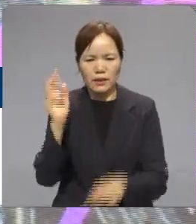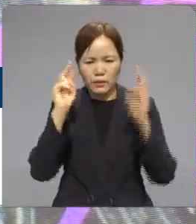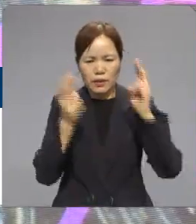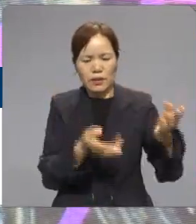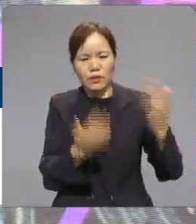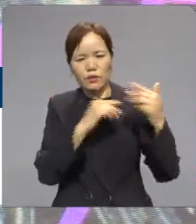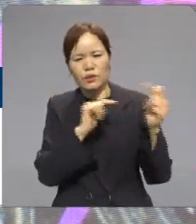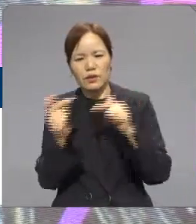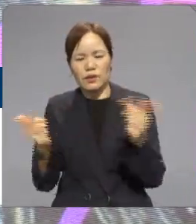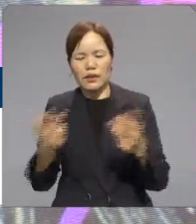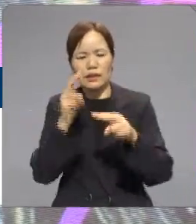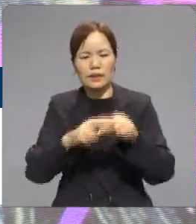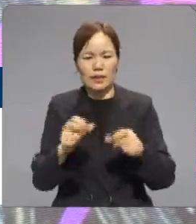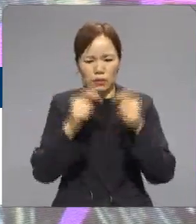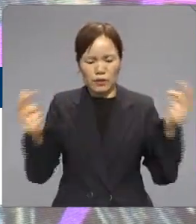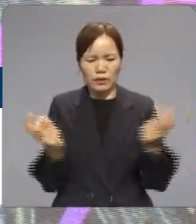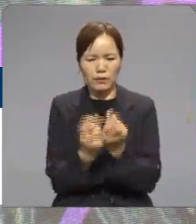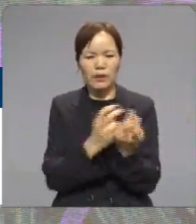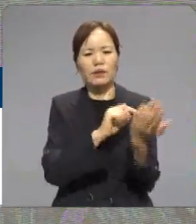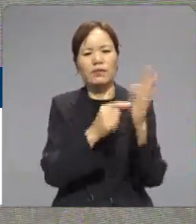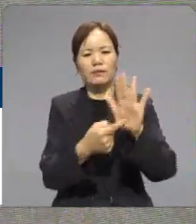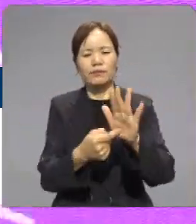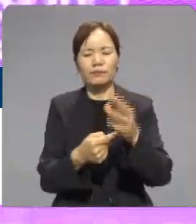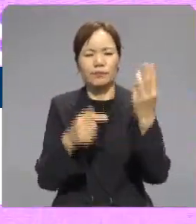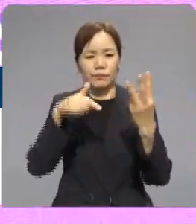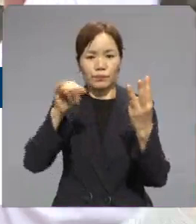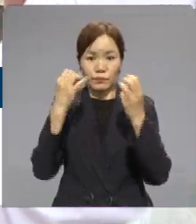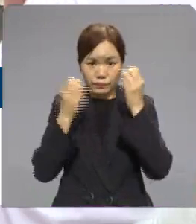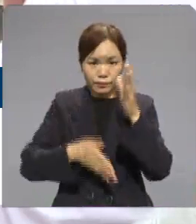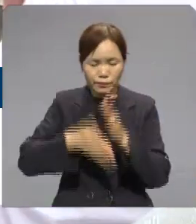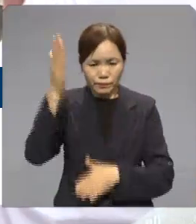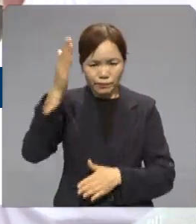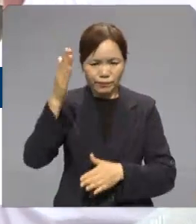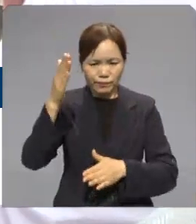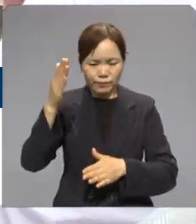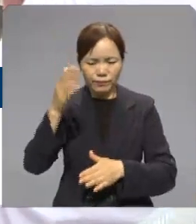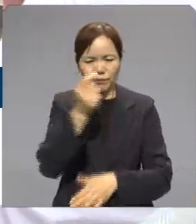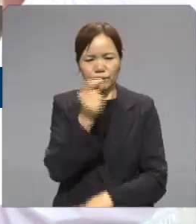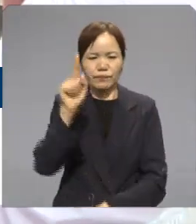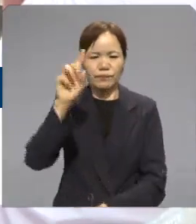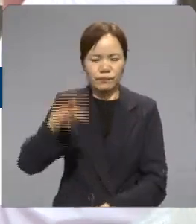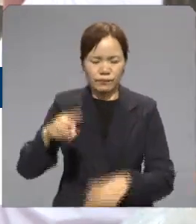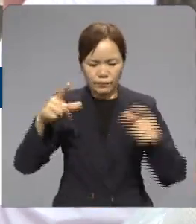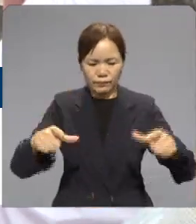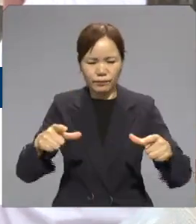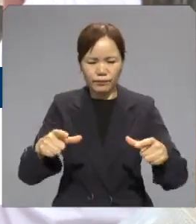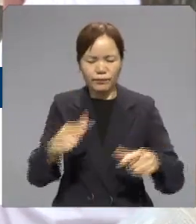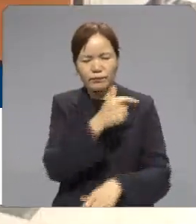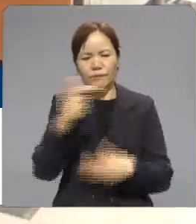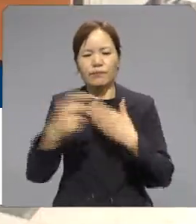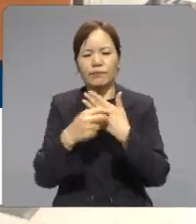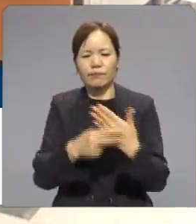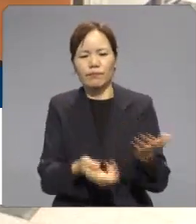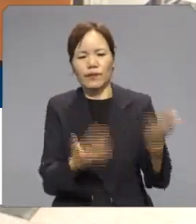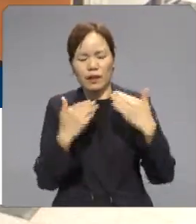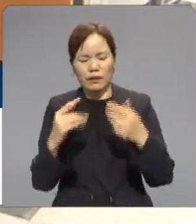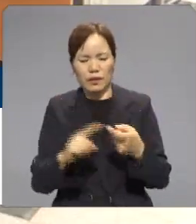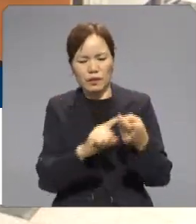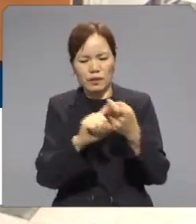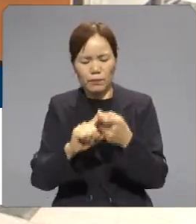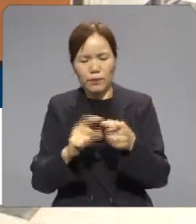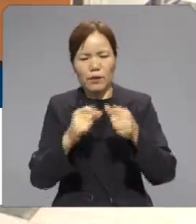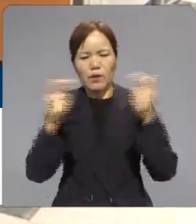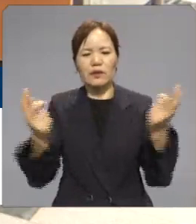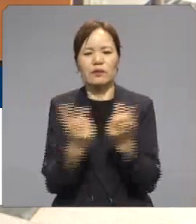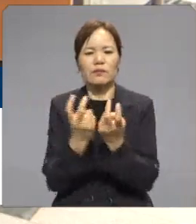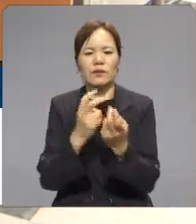방안을 밝혔습니다 또 3기 신도시로 지정된 과천 지구에 종합 병원을 유치하는 등 인프라 확충 방안도